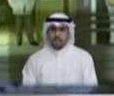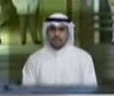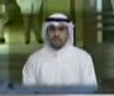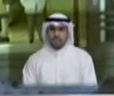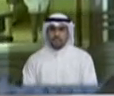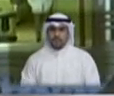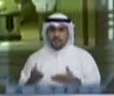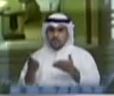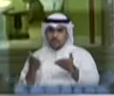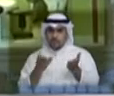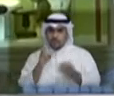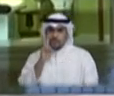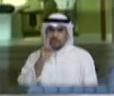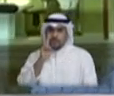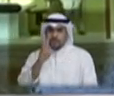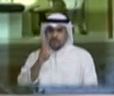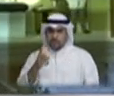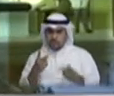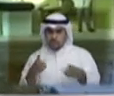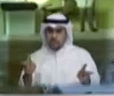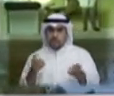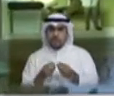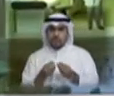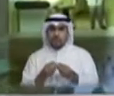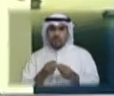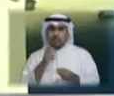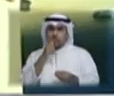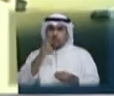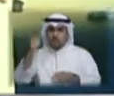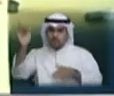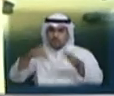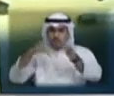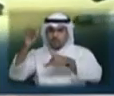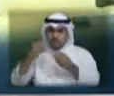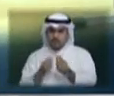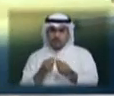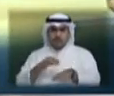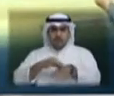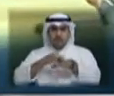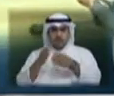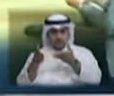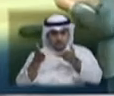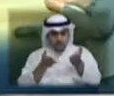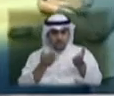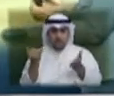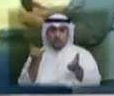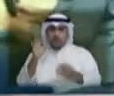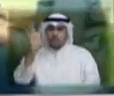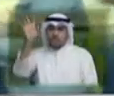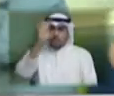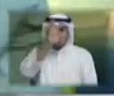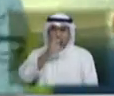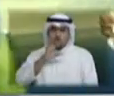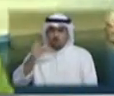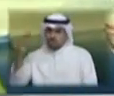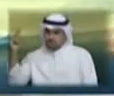حيث كانت لها هذه الكلمة تدعو بها سياح الكويت باقتناص فرصة تجوالهم في أوروبا بالحضور